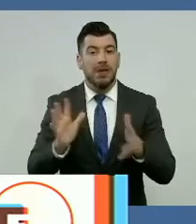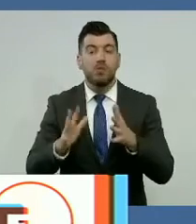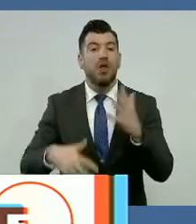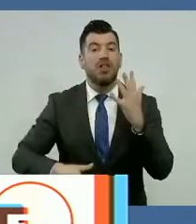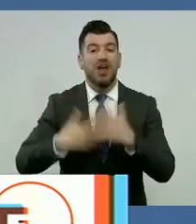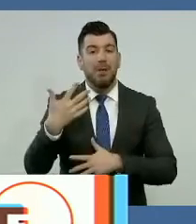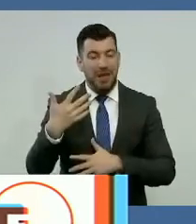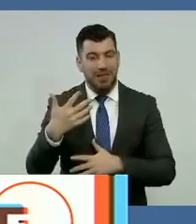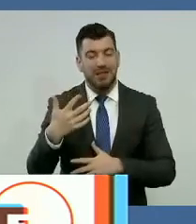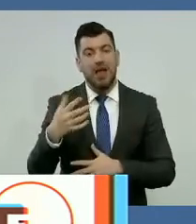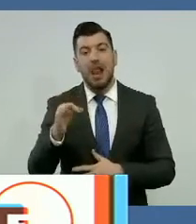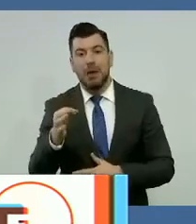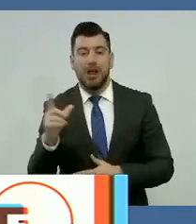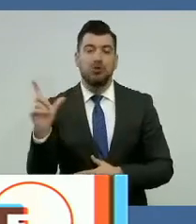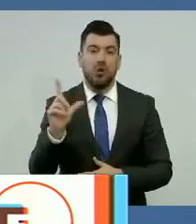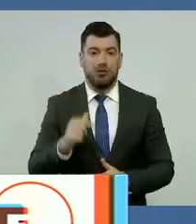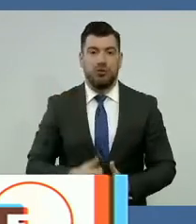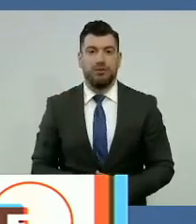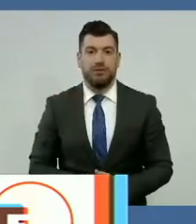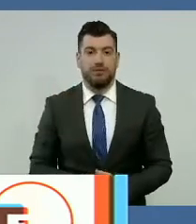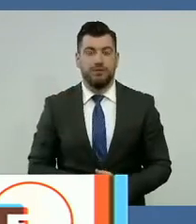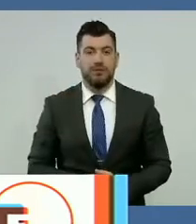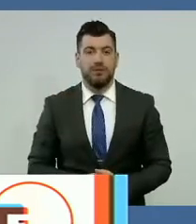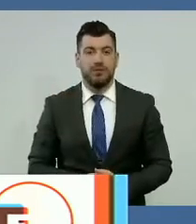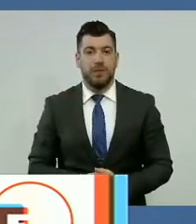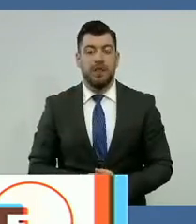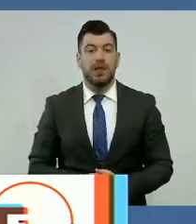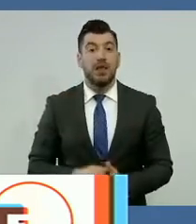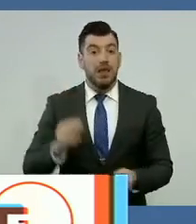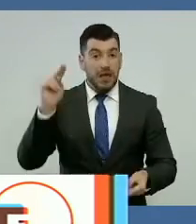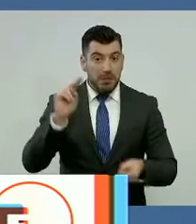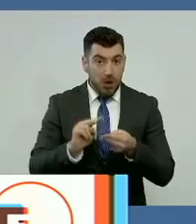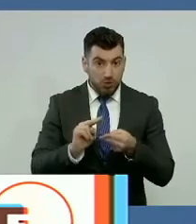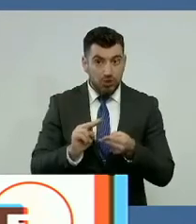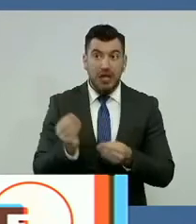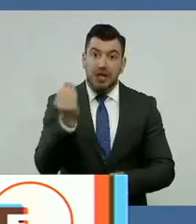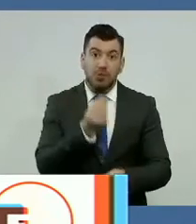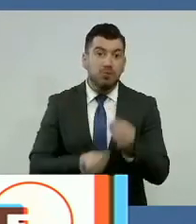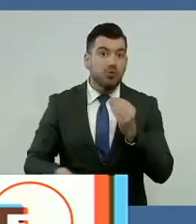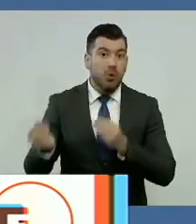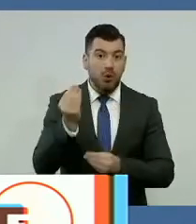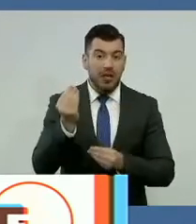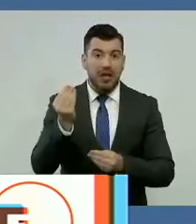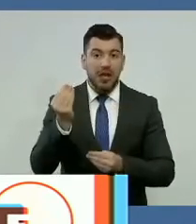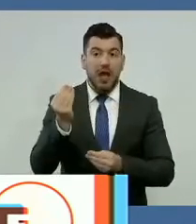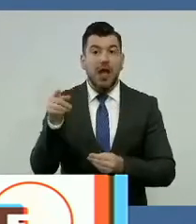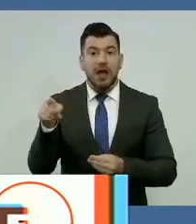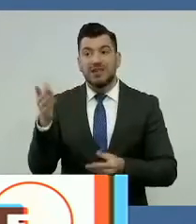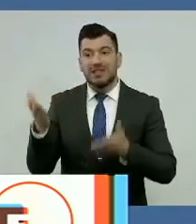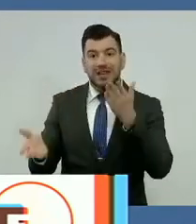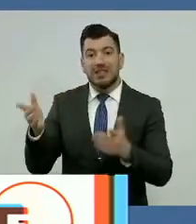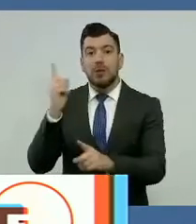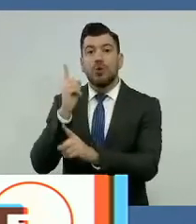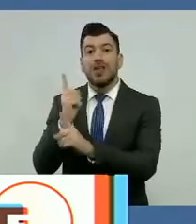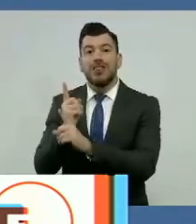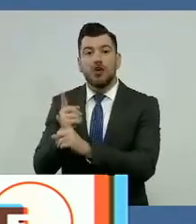λίτρο. Σημειώνεται ότι η μείωση είναι μεγαλύτερη από αυτή που θα προέκυπτε από μείωση του ειδικού φόρου στα καύσιμα